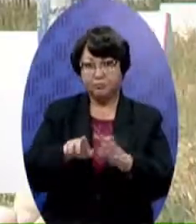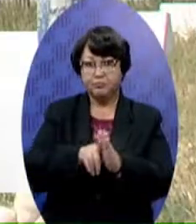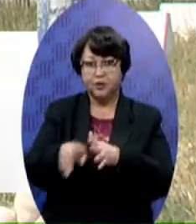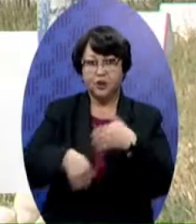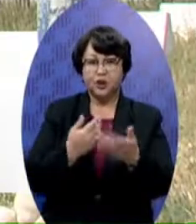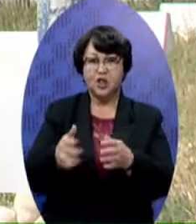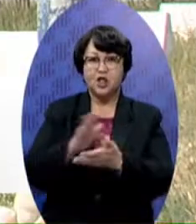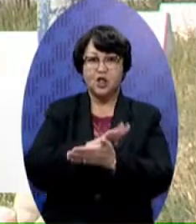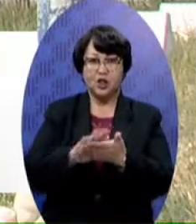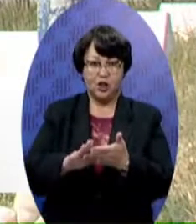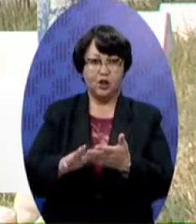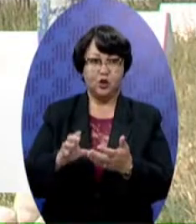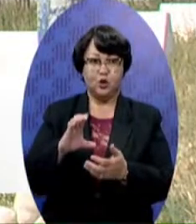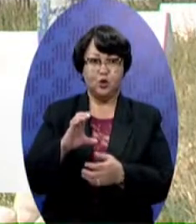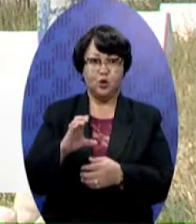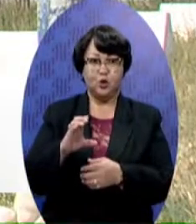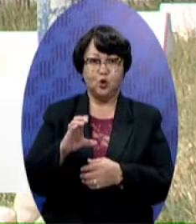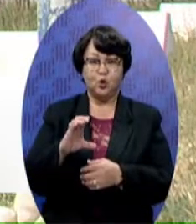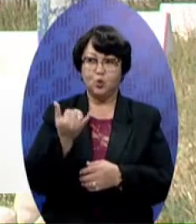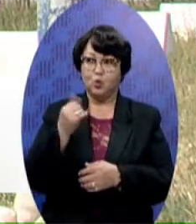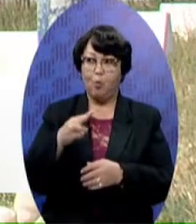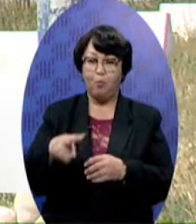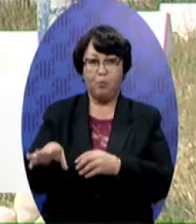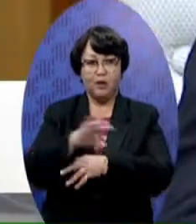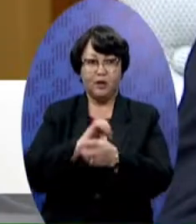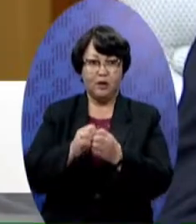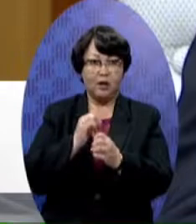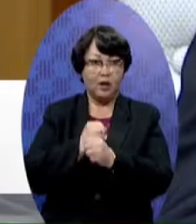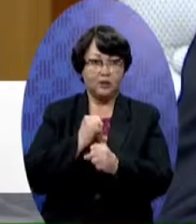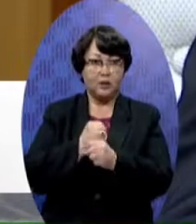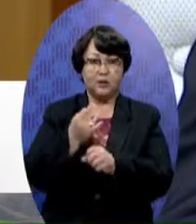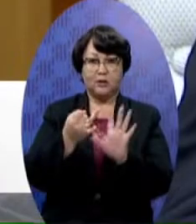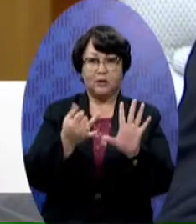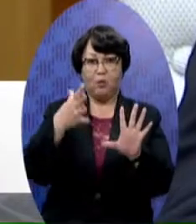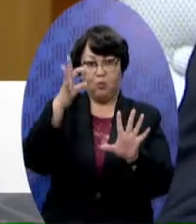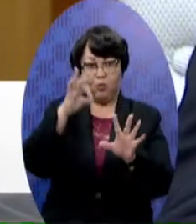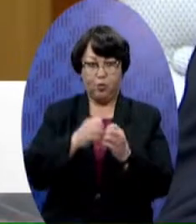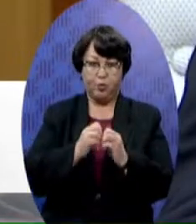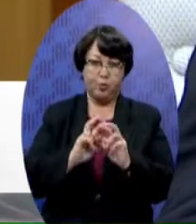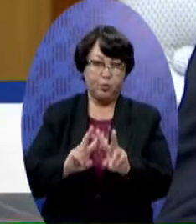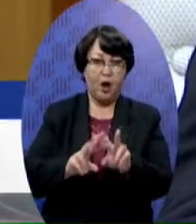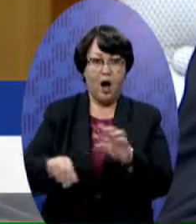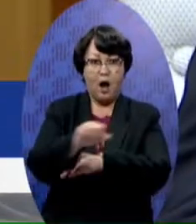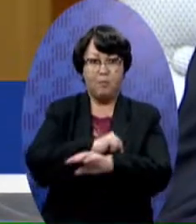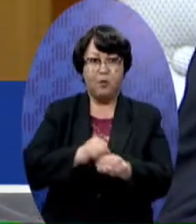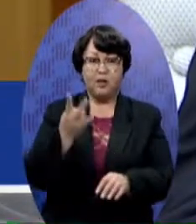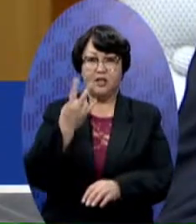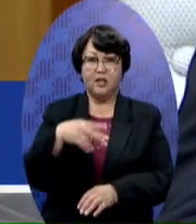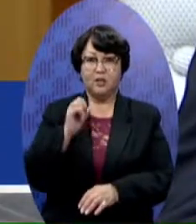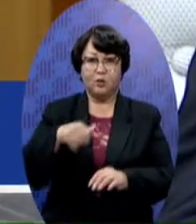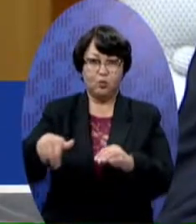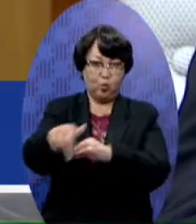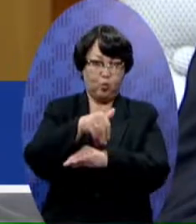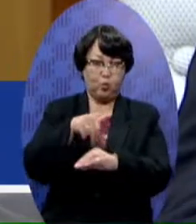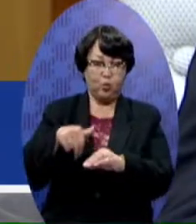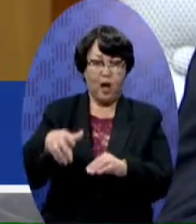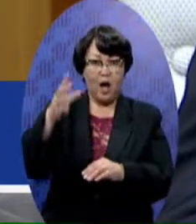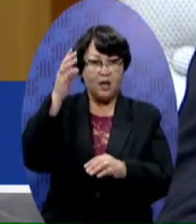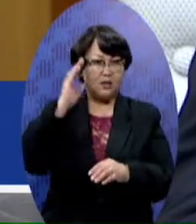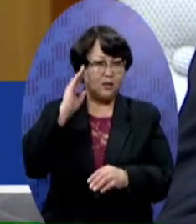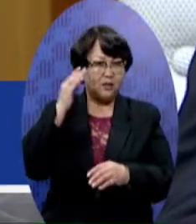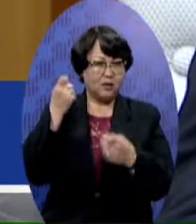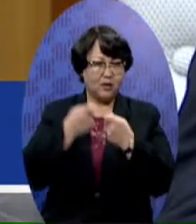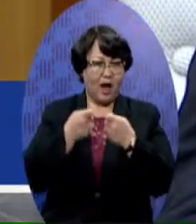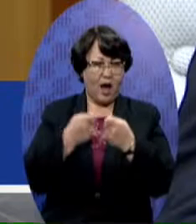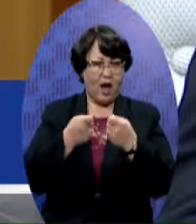ажил 75%-тай үргэлжилж байгаа юм байна. Аймаг нийслэл дүүргүүдийн хэмжээнд дайнд оролцсон ахмадуудыг хүлээж